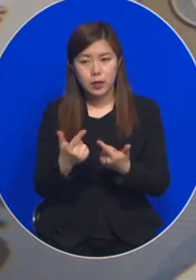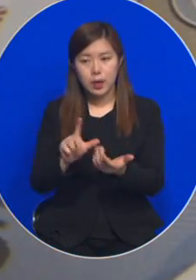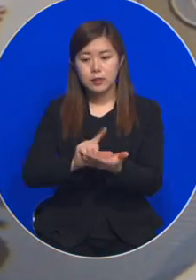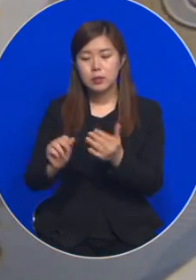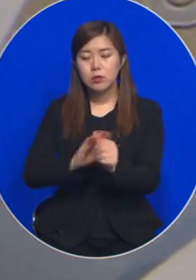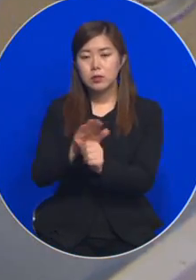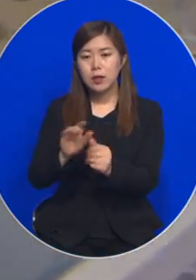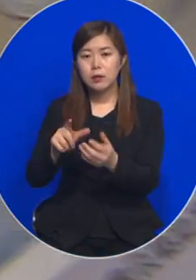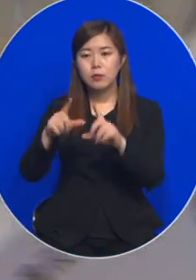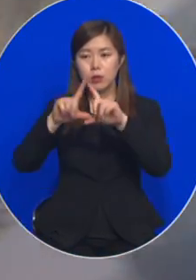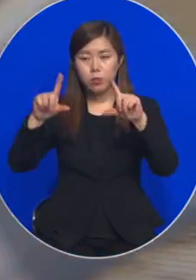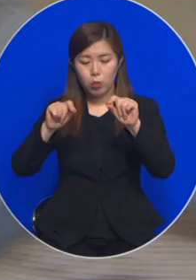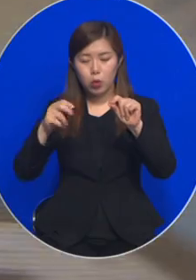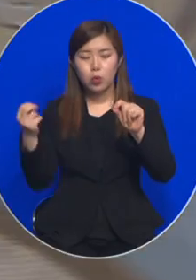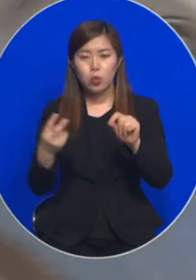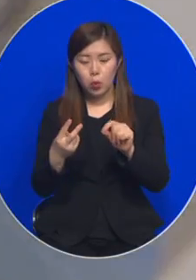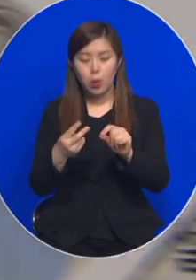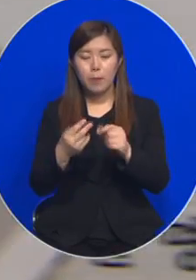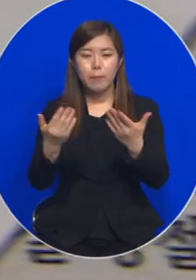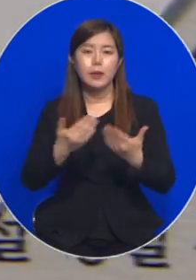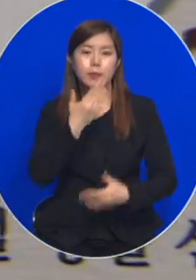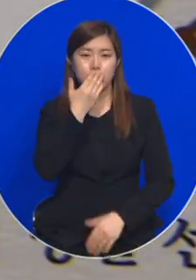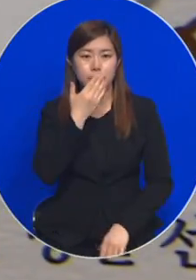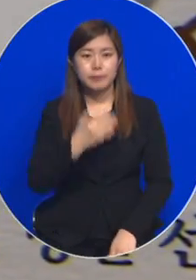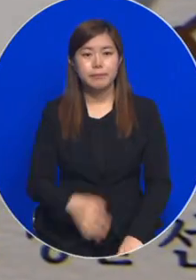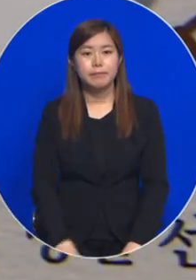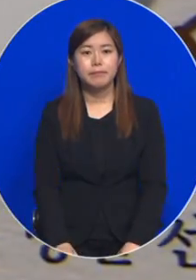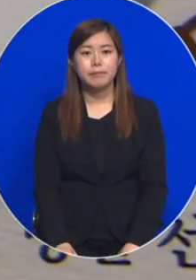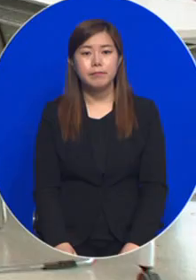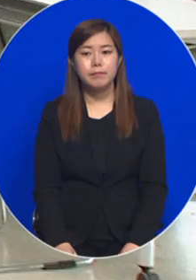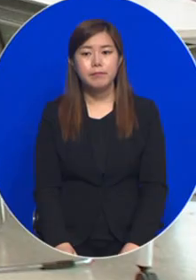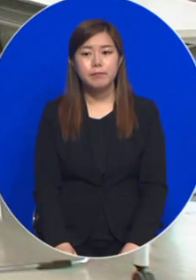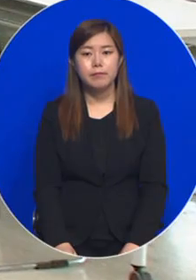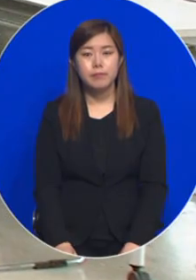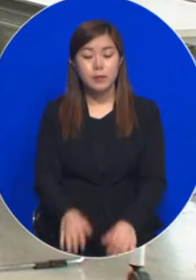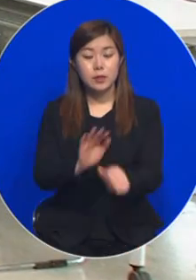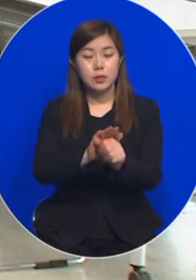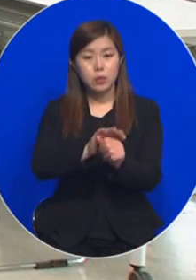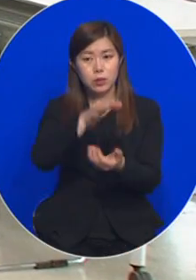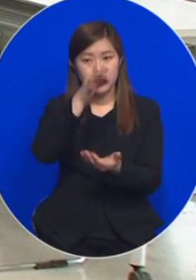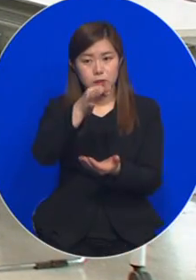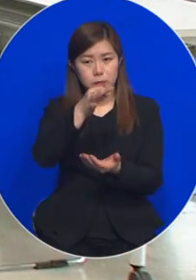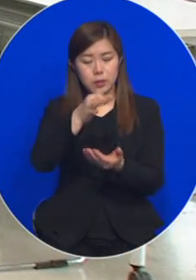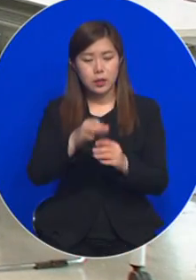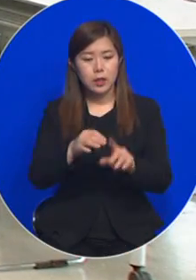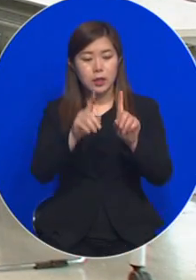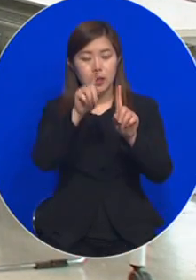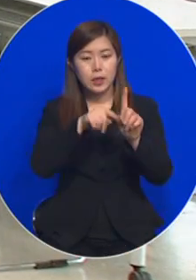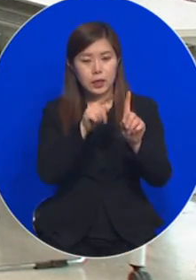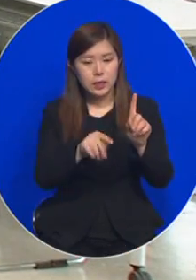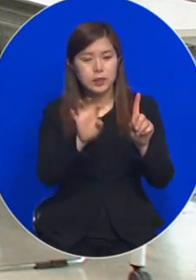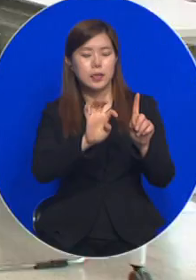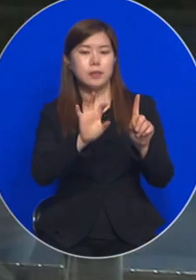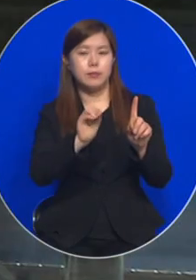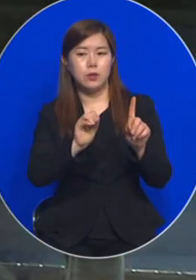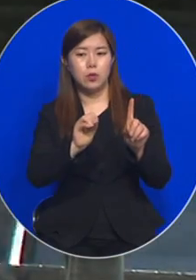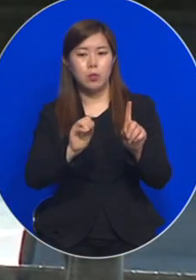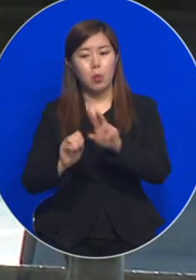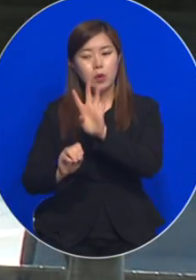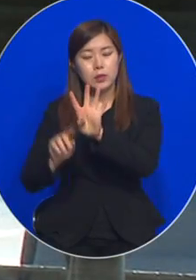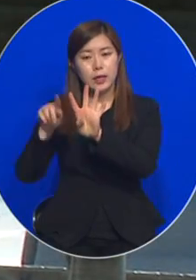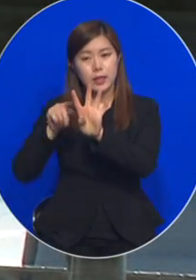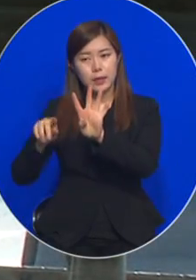상품권과 3불 카드 형태로 도 받을 수 있습니다 지원금은 1인가구 40만원 부터 4인이상 100만원까지